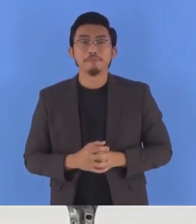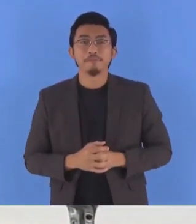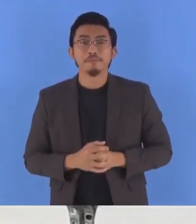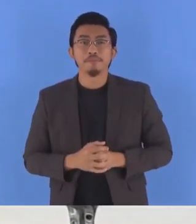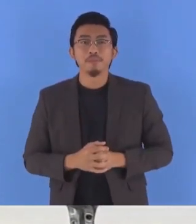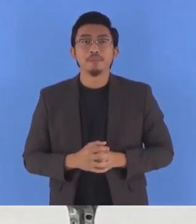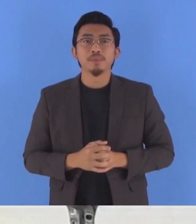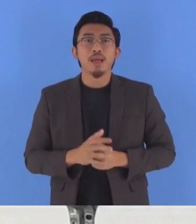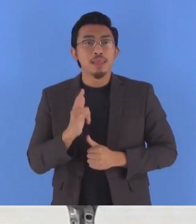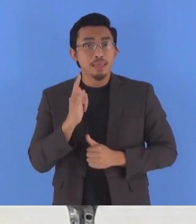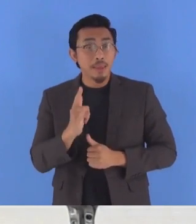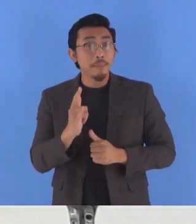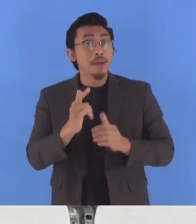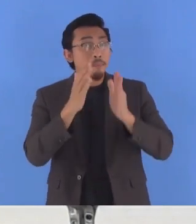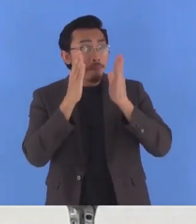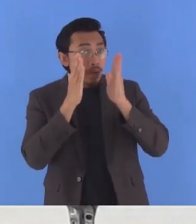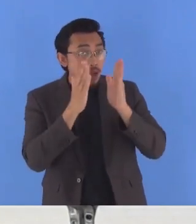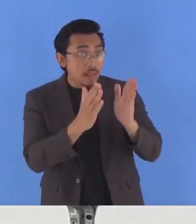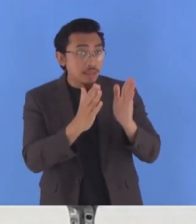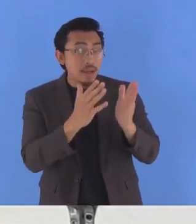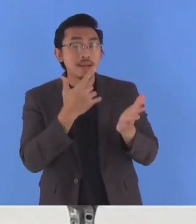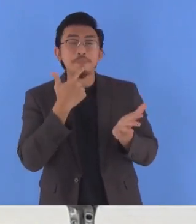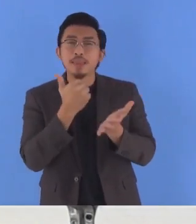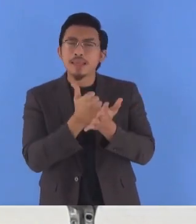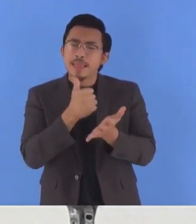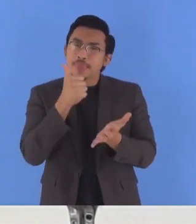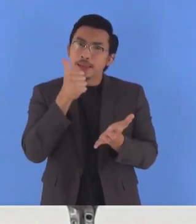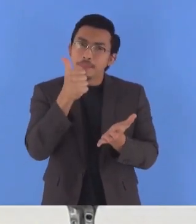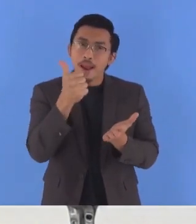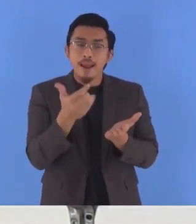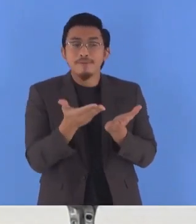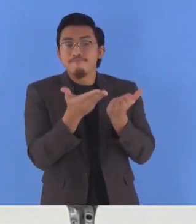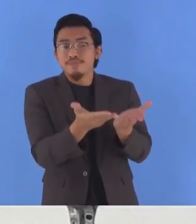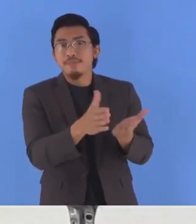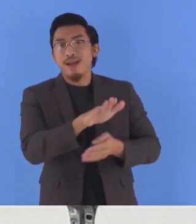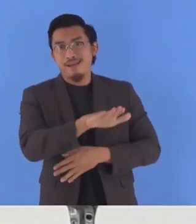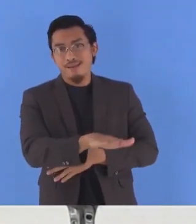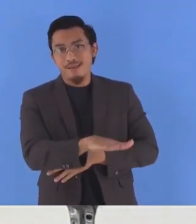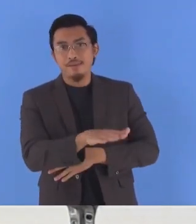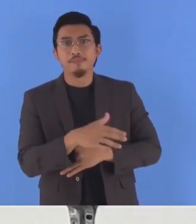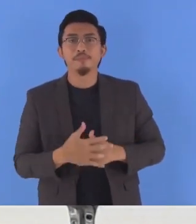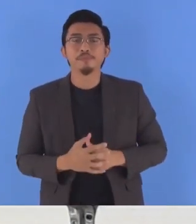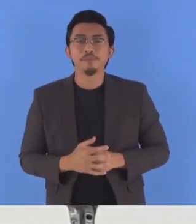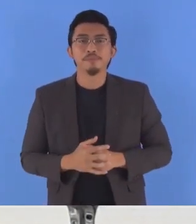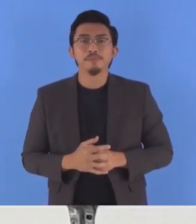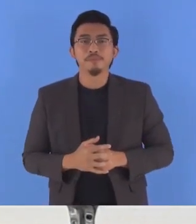tua atau walinya dan tetap memperhatikan kepentingan terbaik